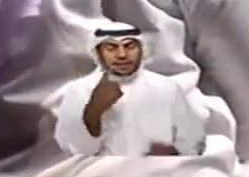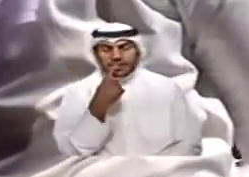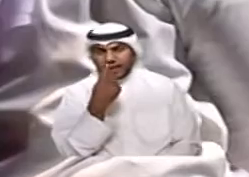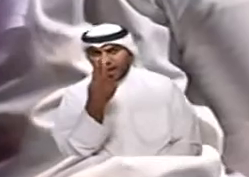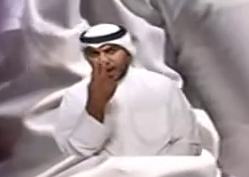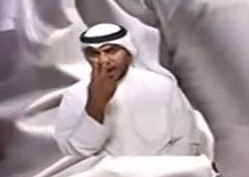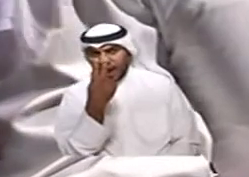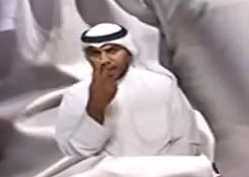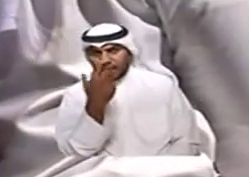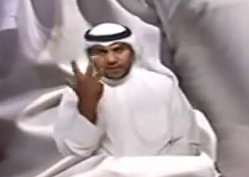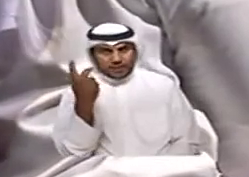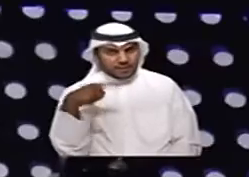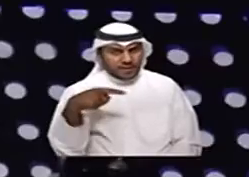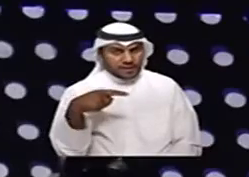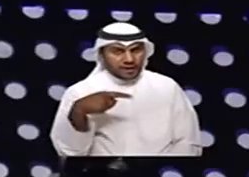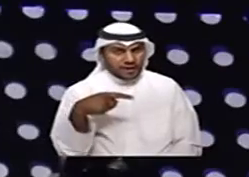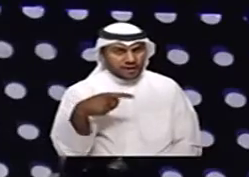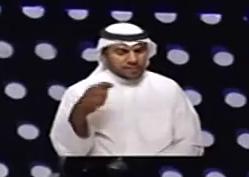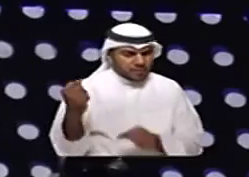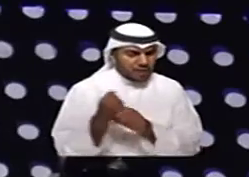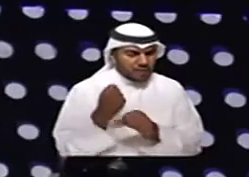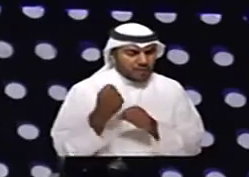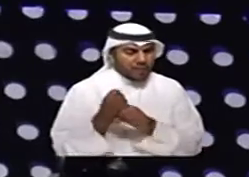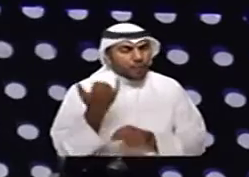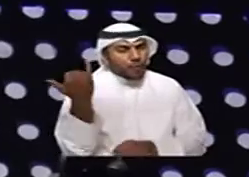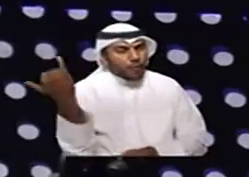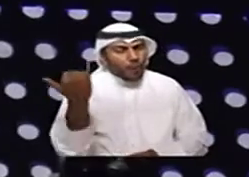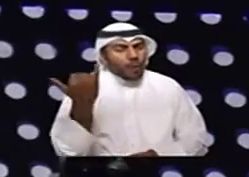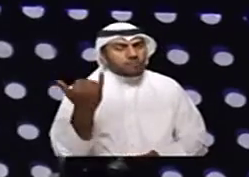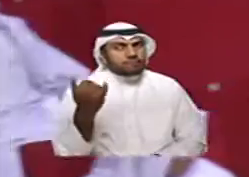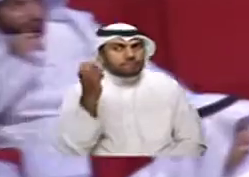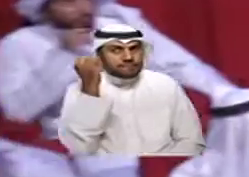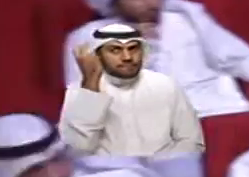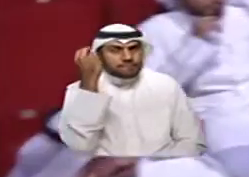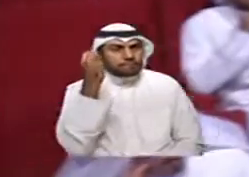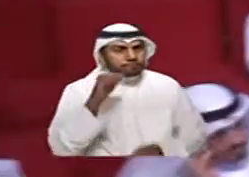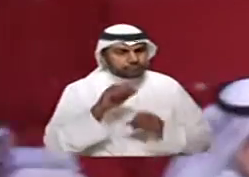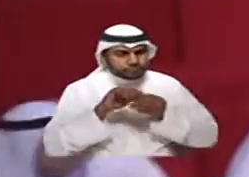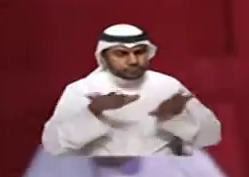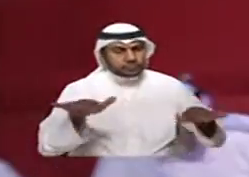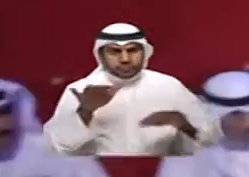للثقافة والفنون والأداب واهتمامه بنشر الثقافة والفن والأدب